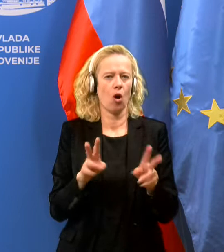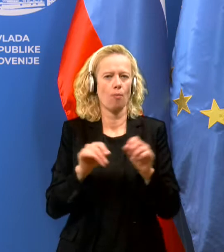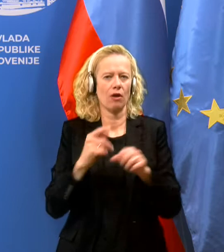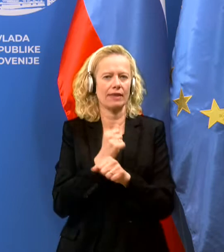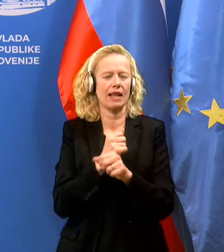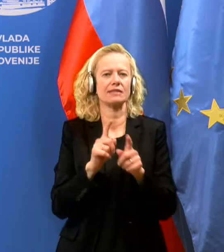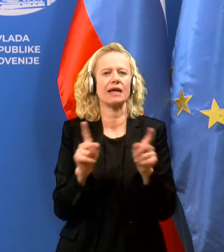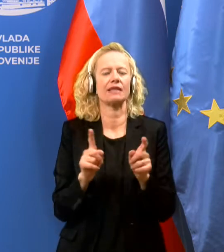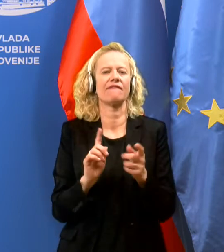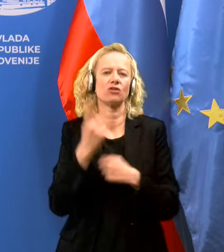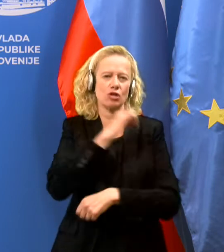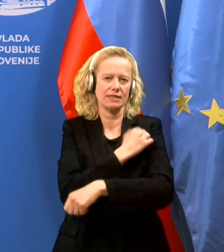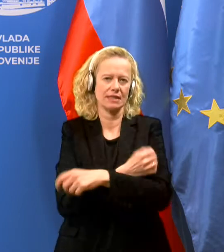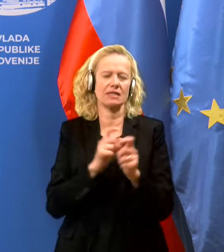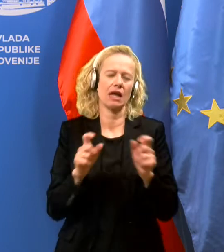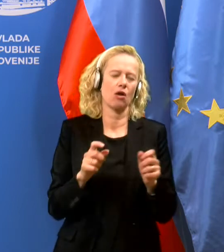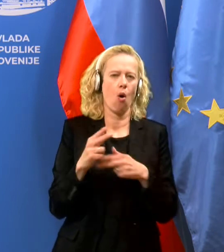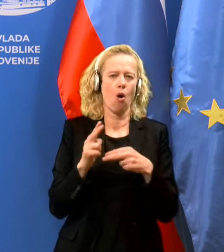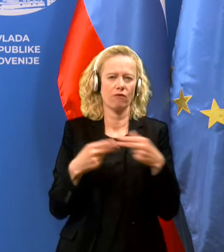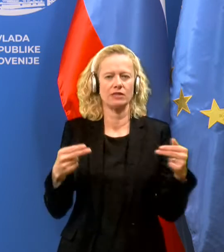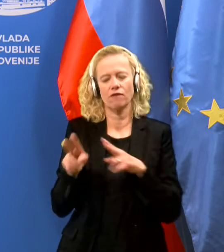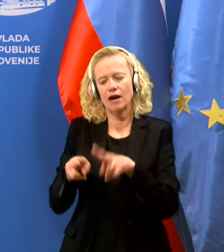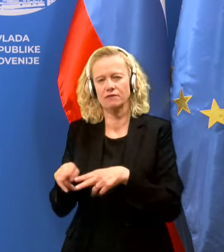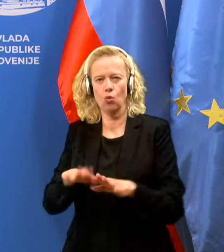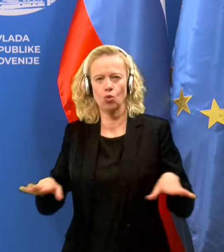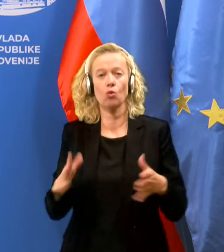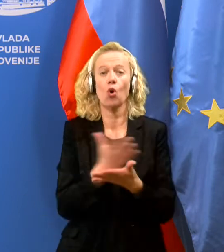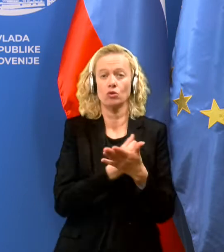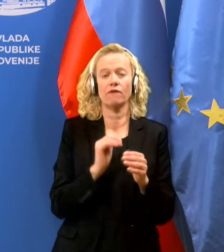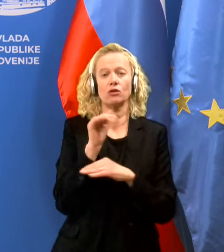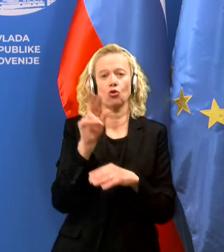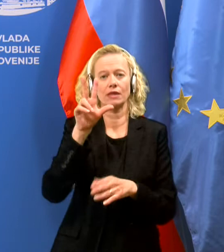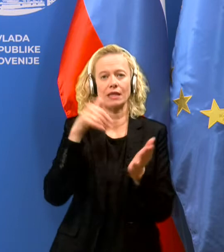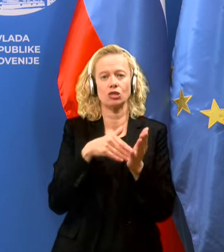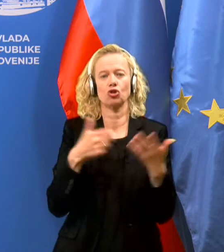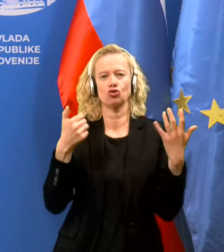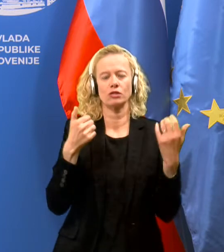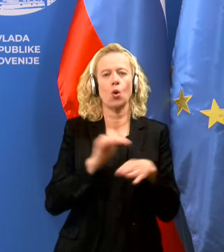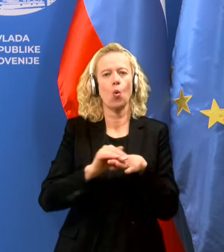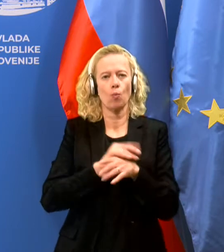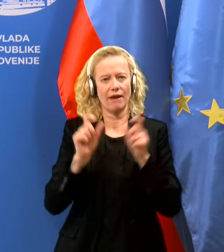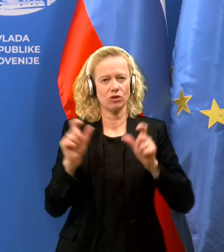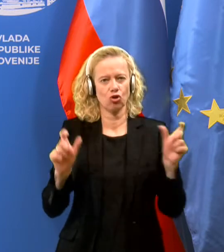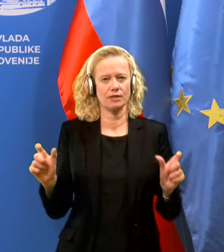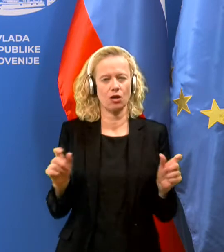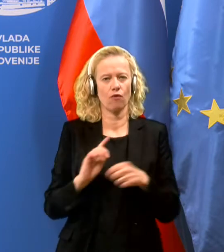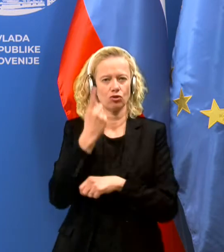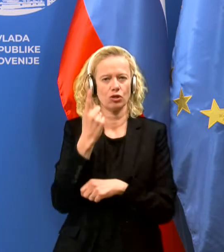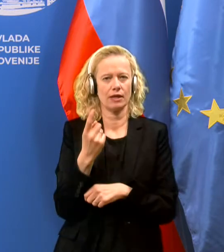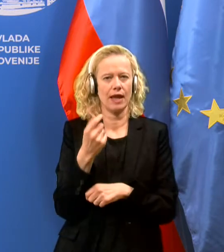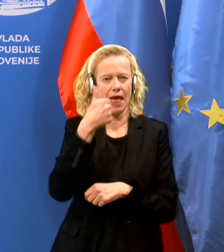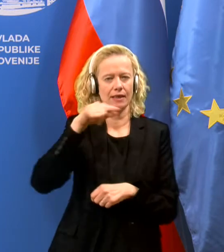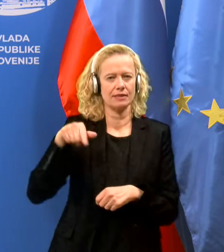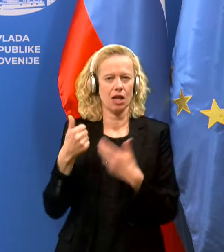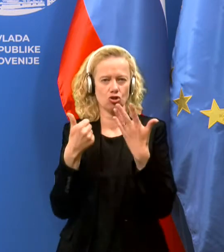višje sile zaradi obveznosti varstva otrok je koristilo več kot 3600 upravičencev v višini